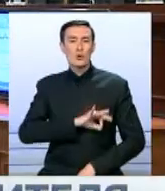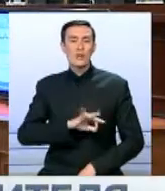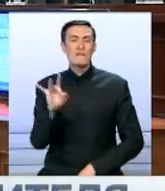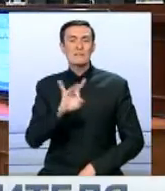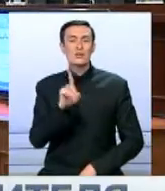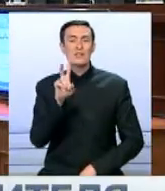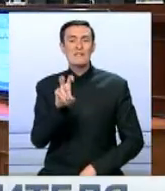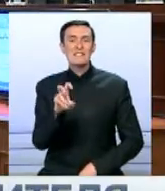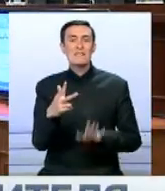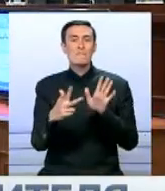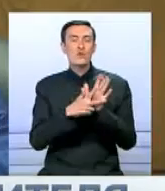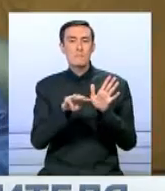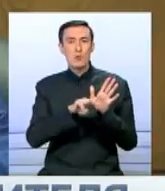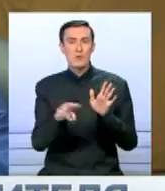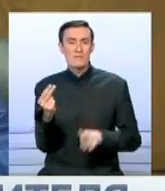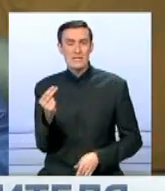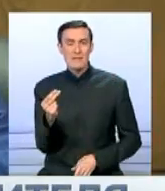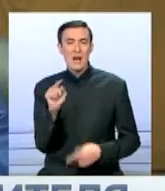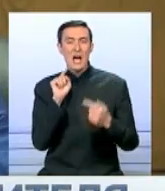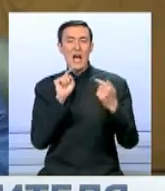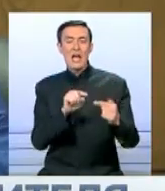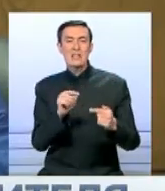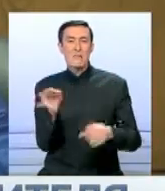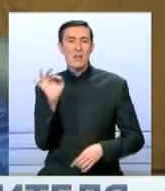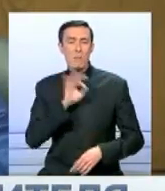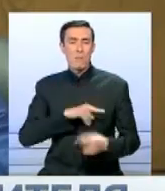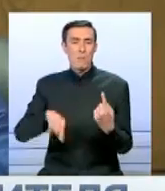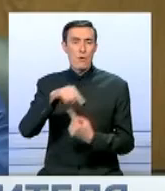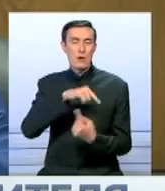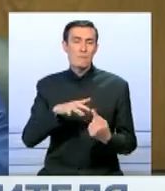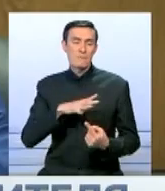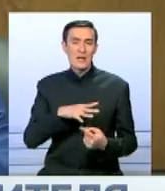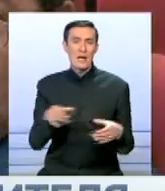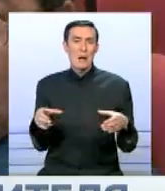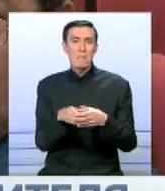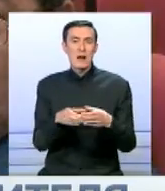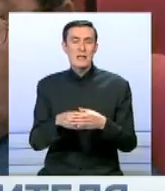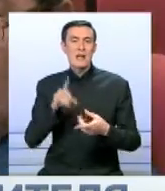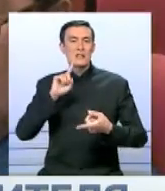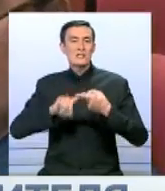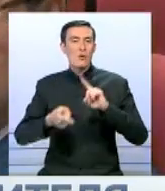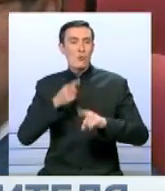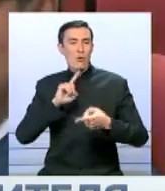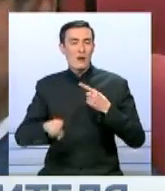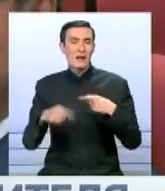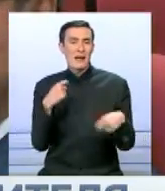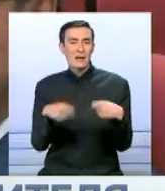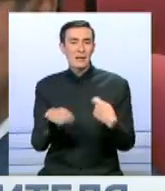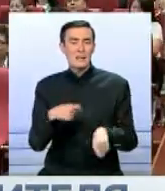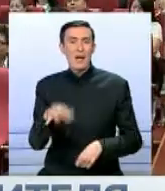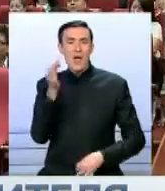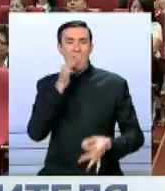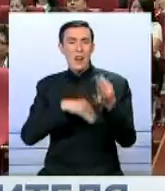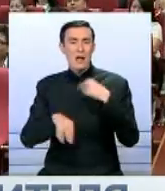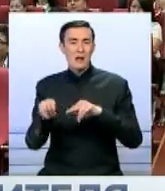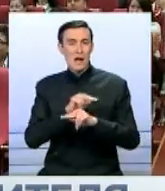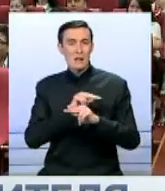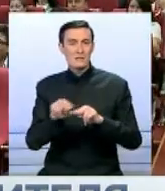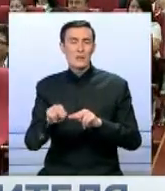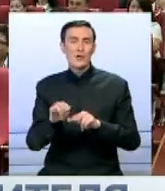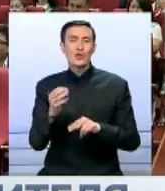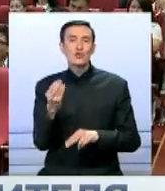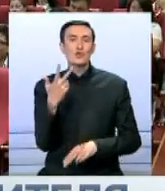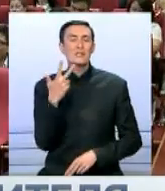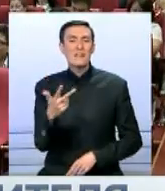208 миллионов тенге. В антимонопольном комитете уверены, что компания состояла в картельном сговоре на рынке лекарств. Еще в отношении